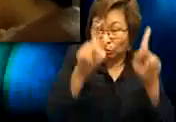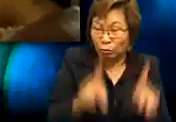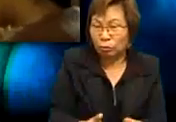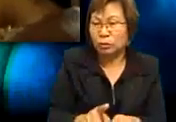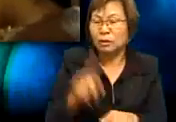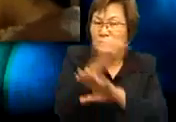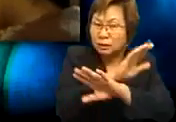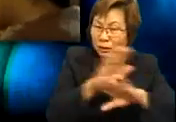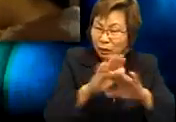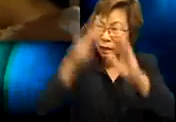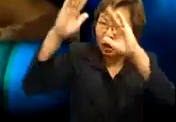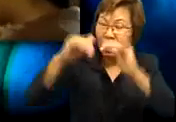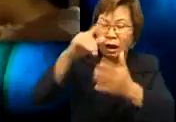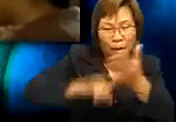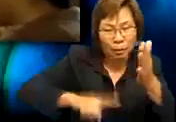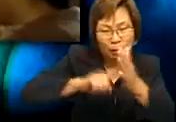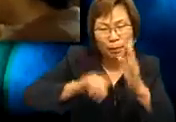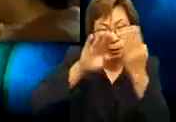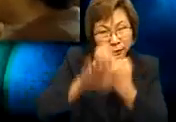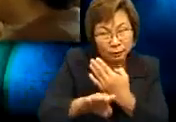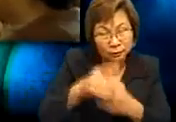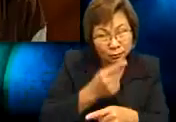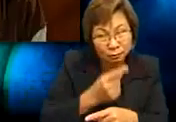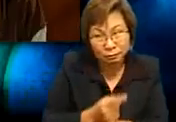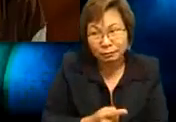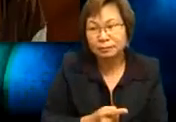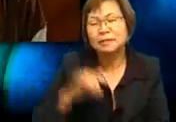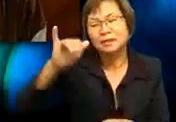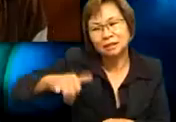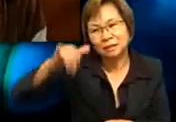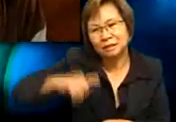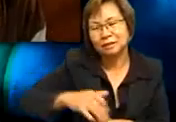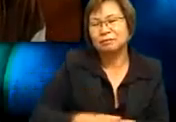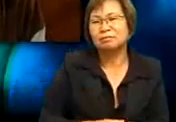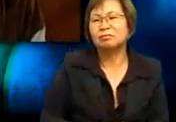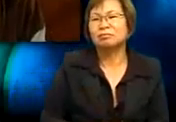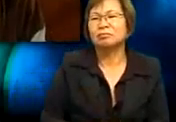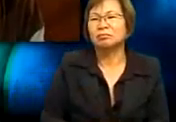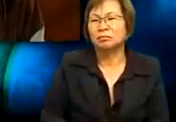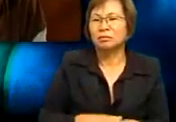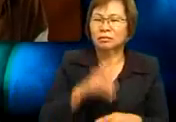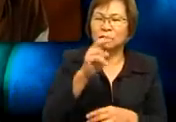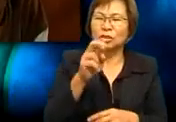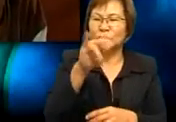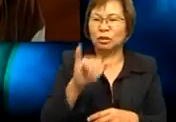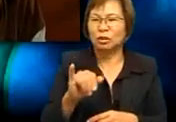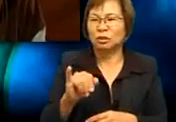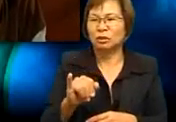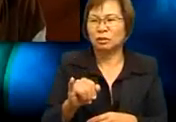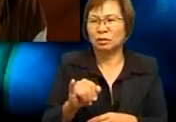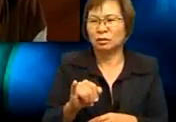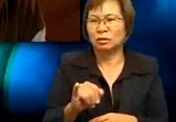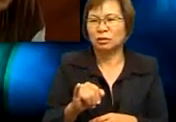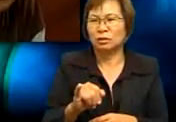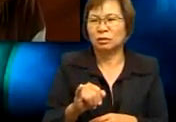tolong seseorang, Noni jangan nak harapkan apa-apa balasan. Ya. Noni ingat lagi masa mak